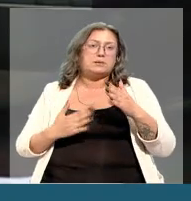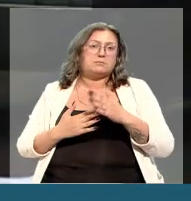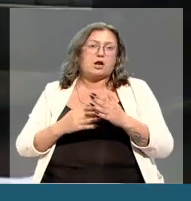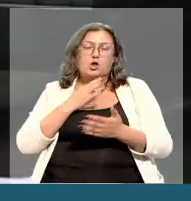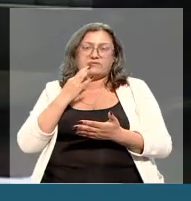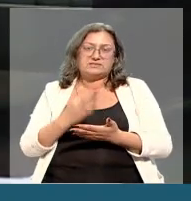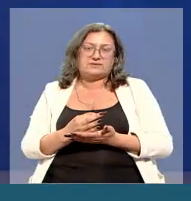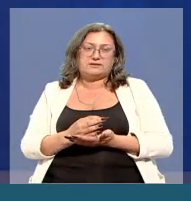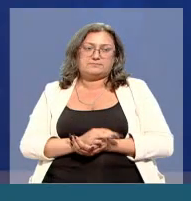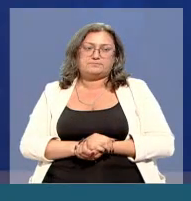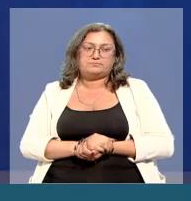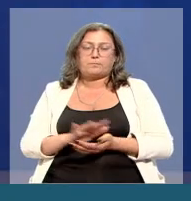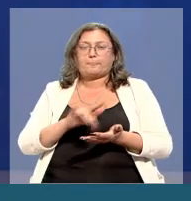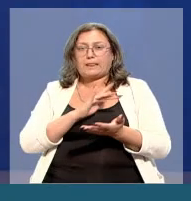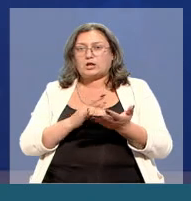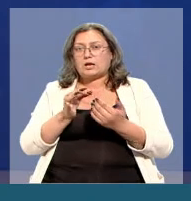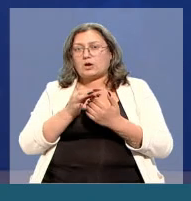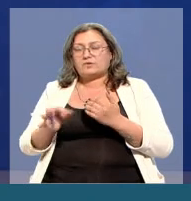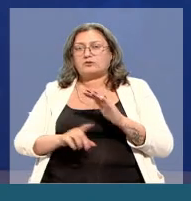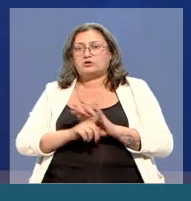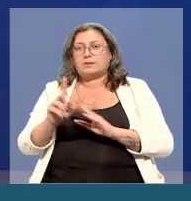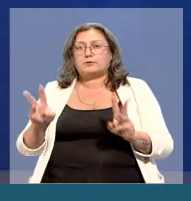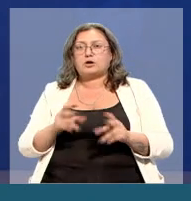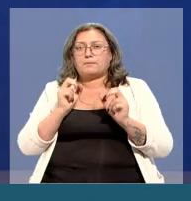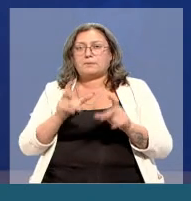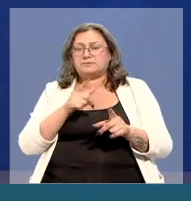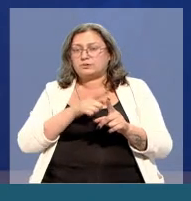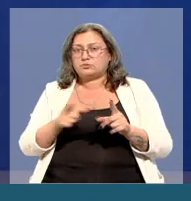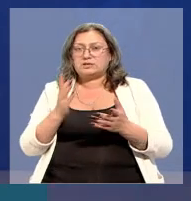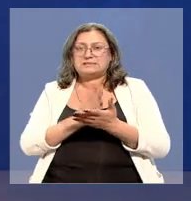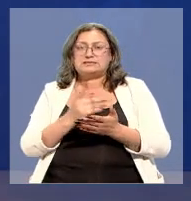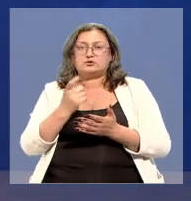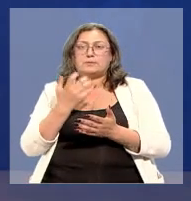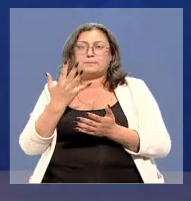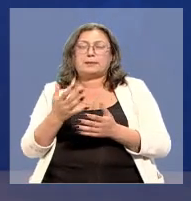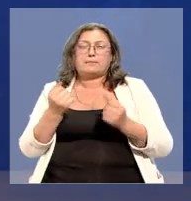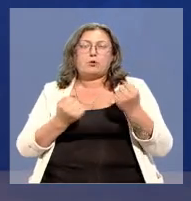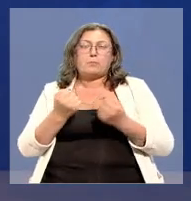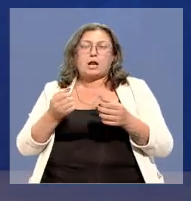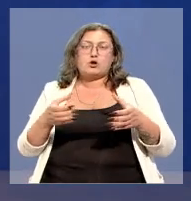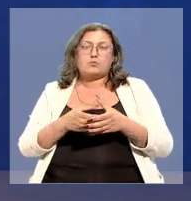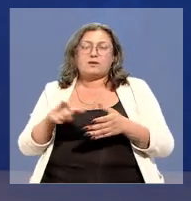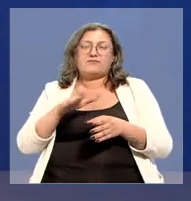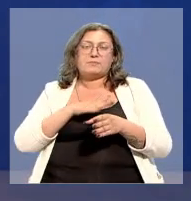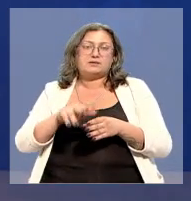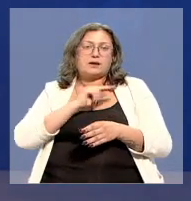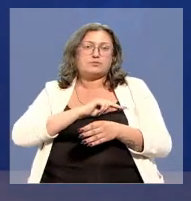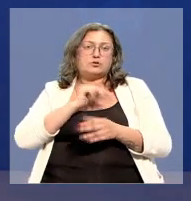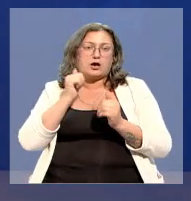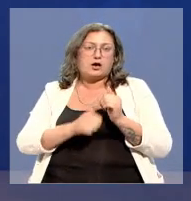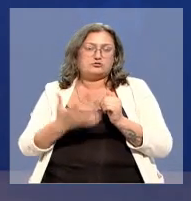максимально ответственно. В городах и районах с начала пожароопасного периода создано 105 мобильных групп. Они осуществляют свою деятельность